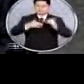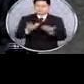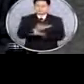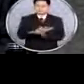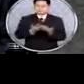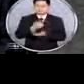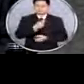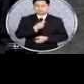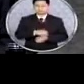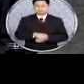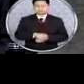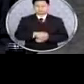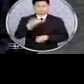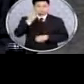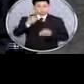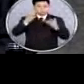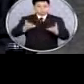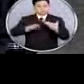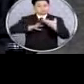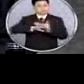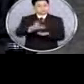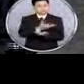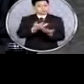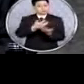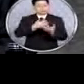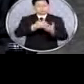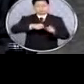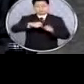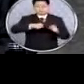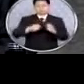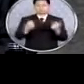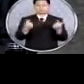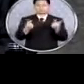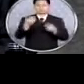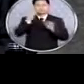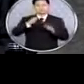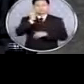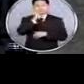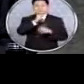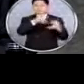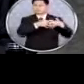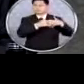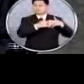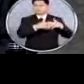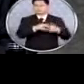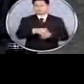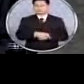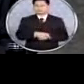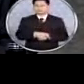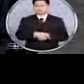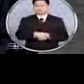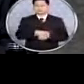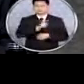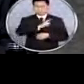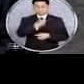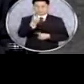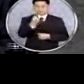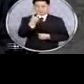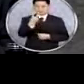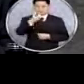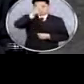管道。重大的许多外交政策，就像我们看到的美国，那是有两党